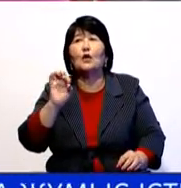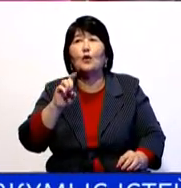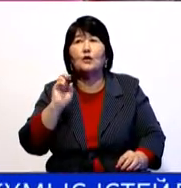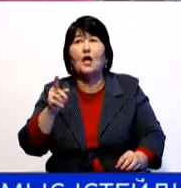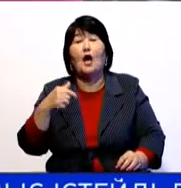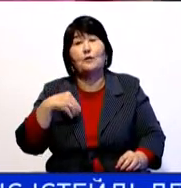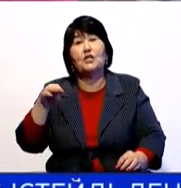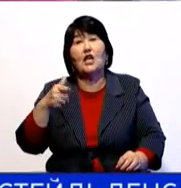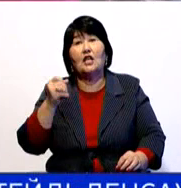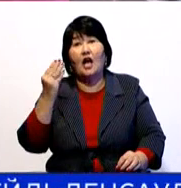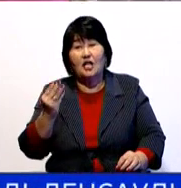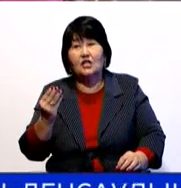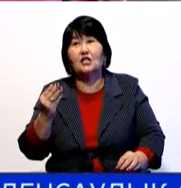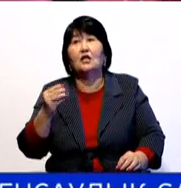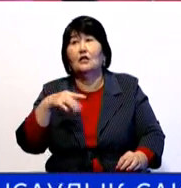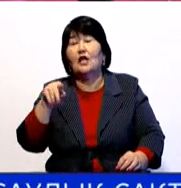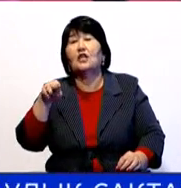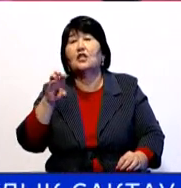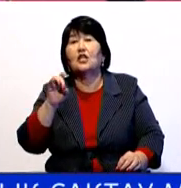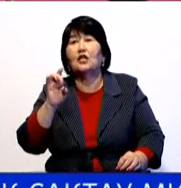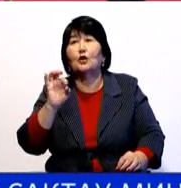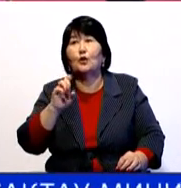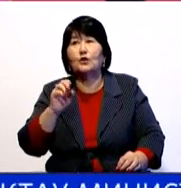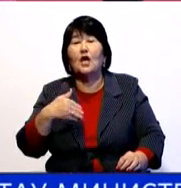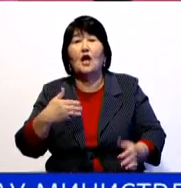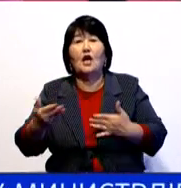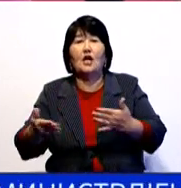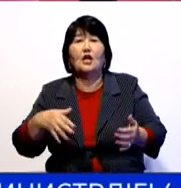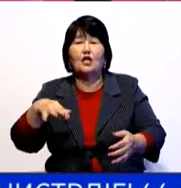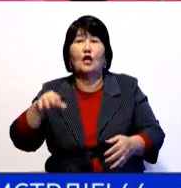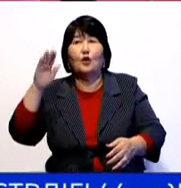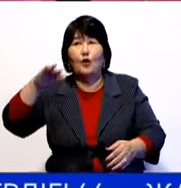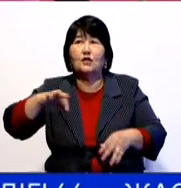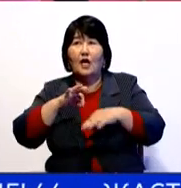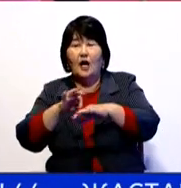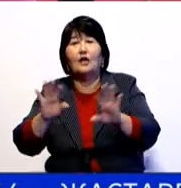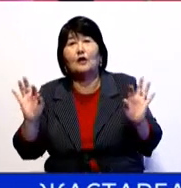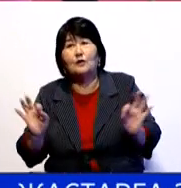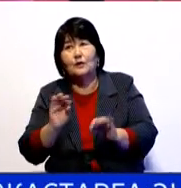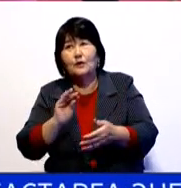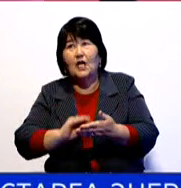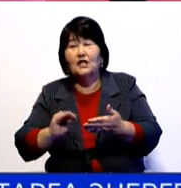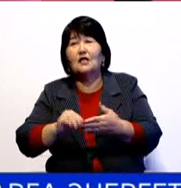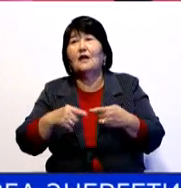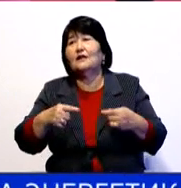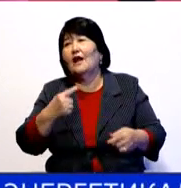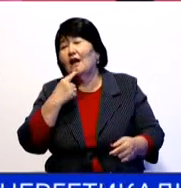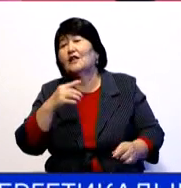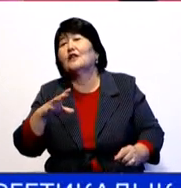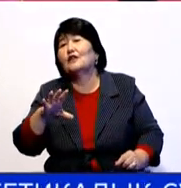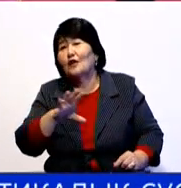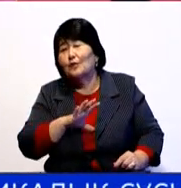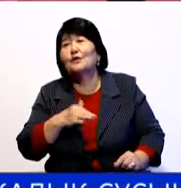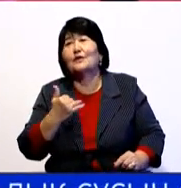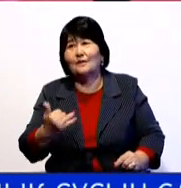Жалағаштамыз. Жалағаштан Тереңөзекке дейін жаяу оқушымды алып келіп, аранжировка жасатып, қаншада қиындығы болса да сол